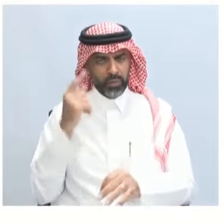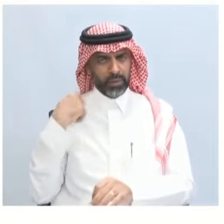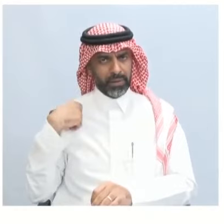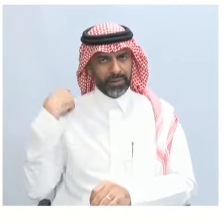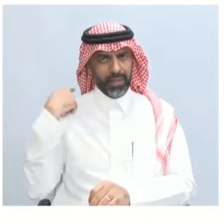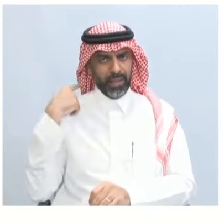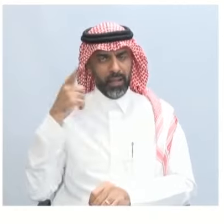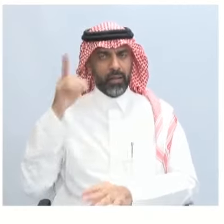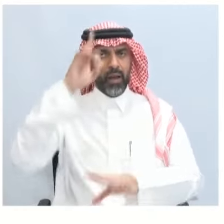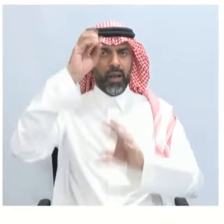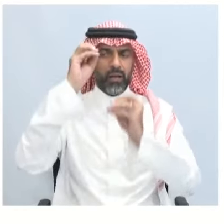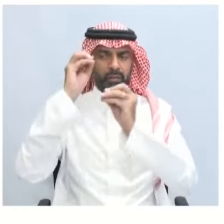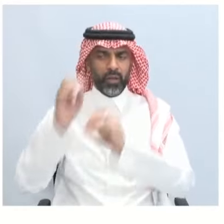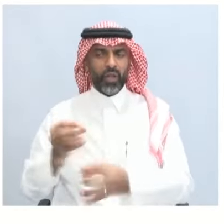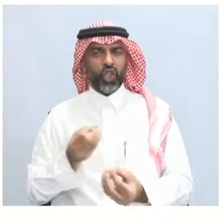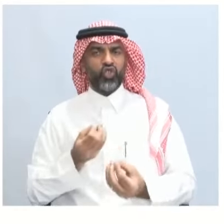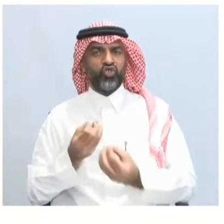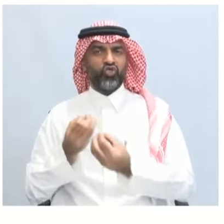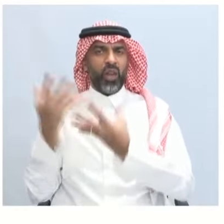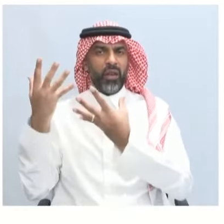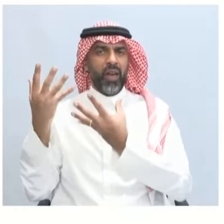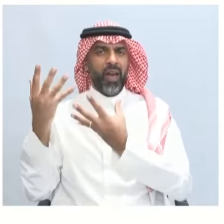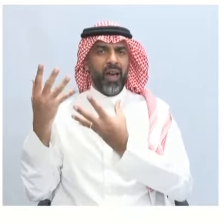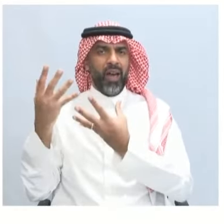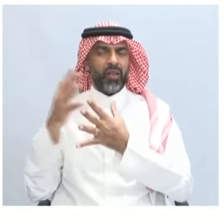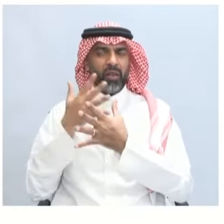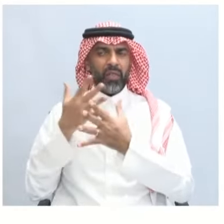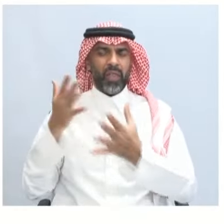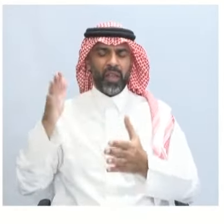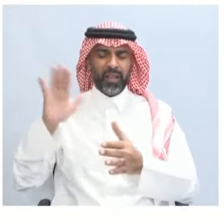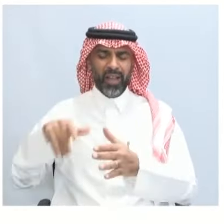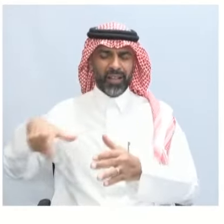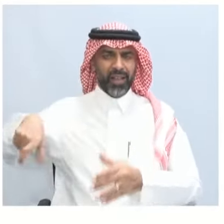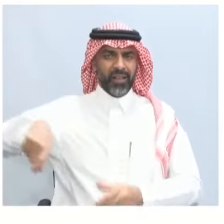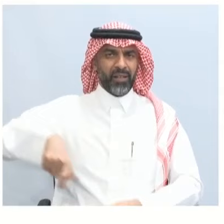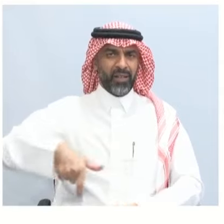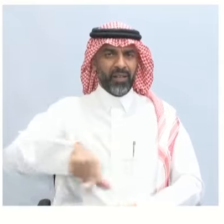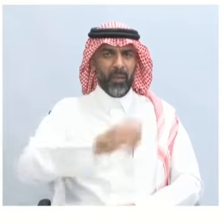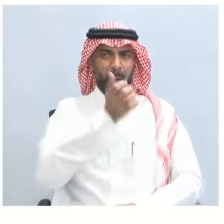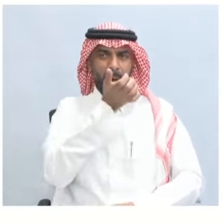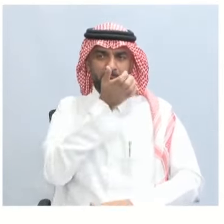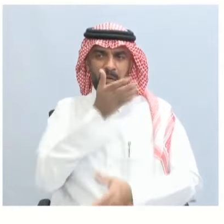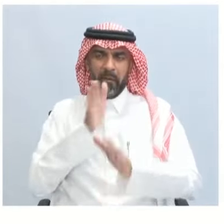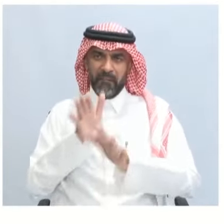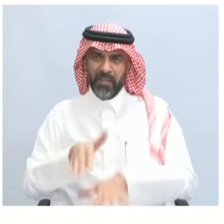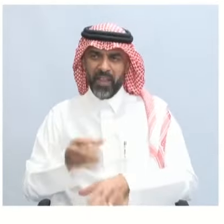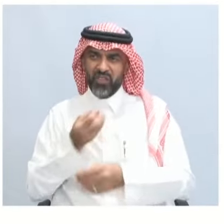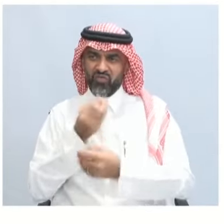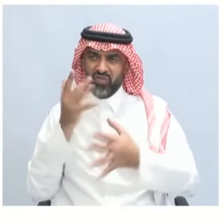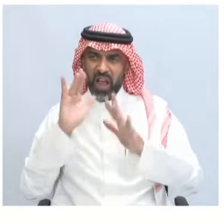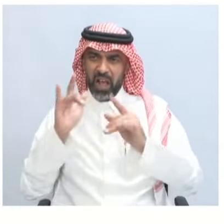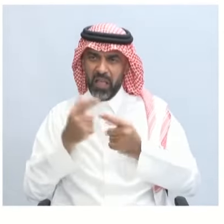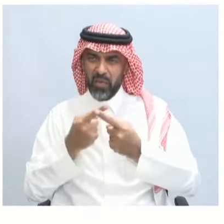ان لهم جنات تجري من تحتها الانهار فانظر الى هذا الكرم من الله عز وجل لمن حقق